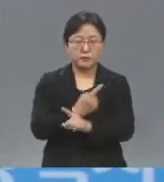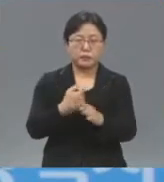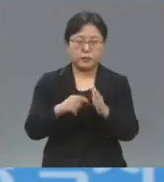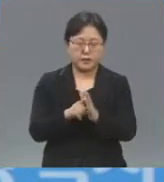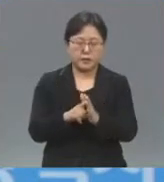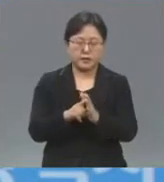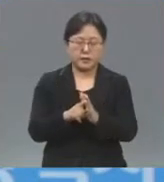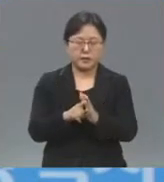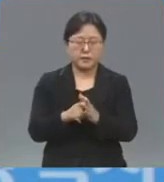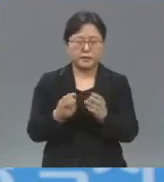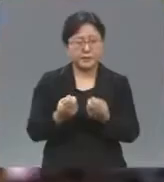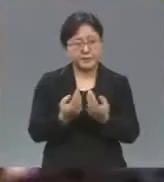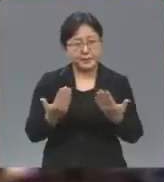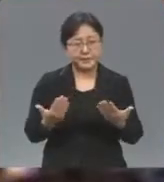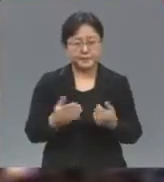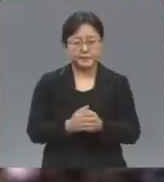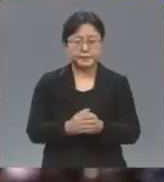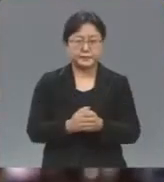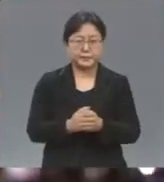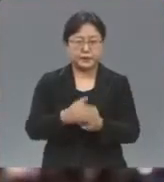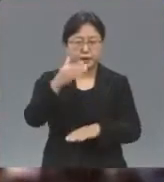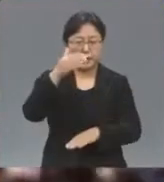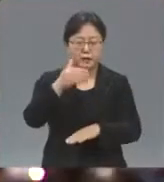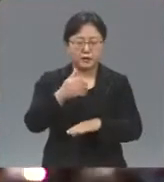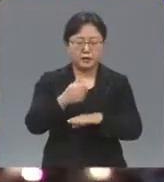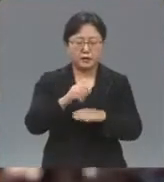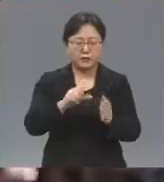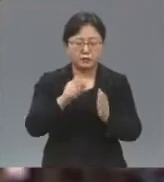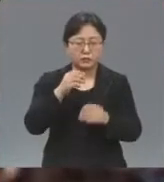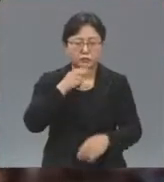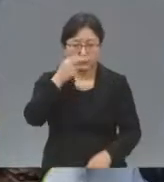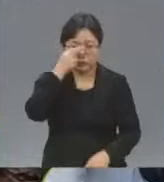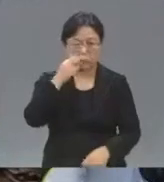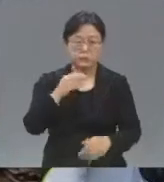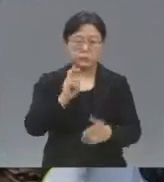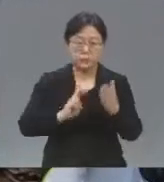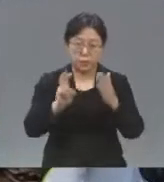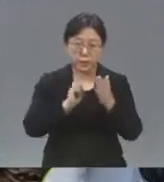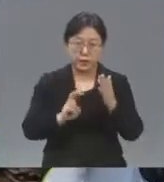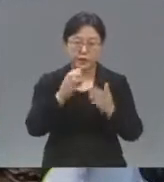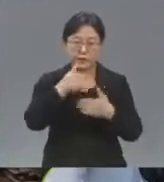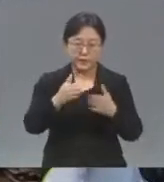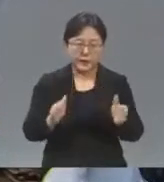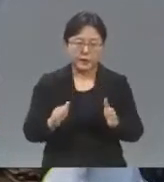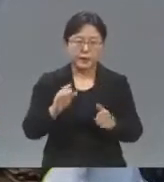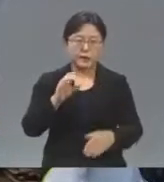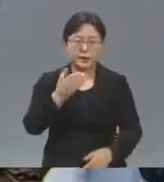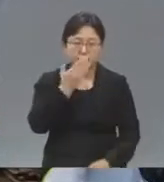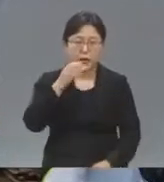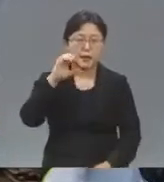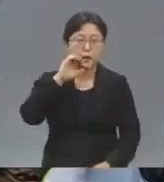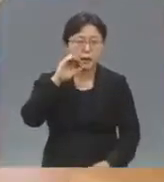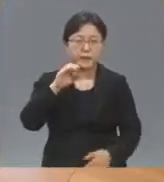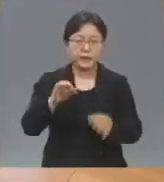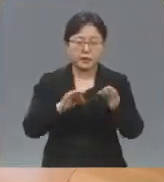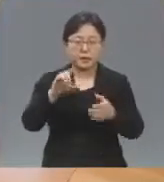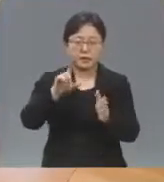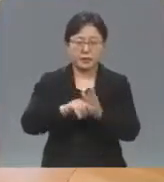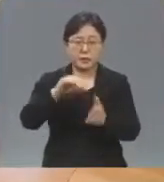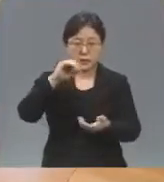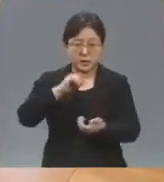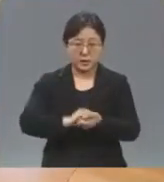불가피한 조치입니다 이에 따라 융 시설과 노래연습장 식당과 카페 등의 영업시간 재앙과